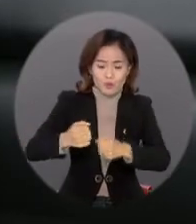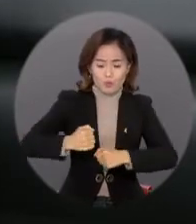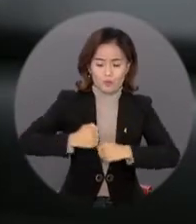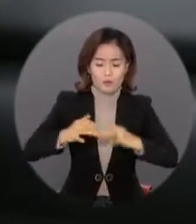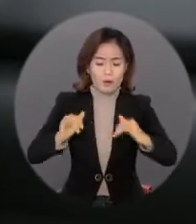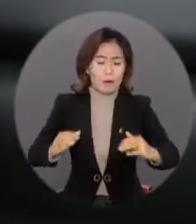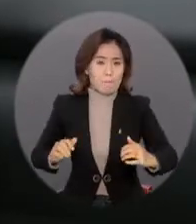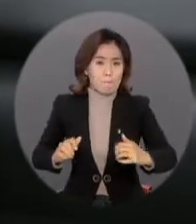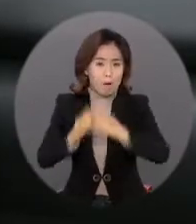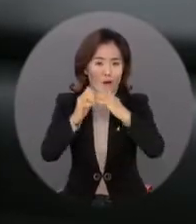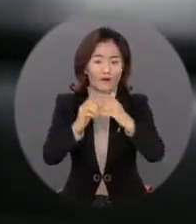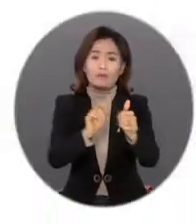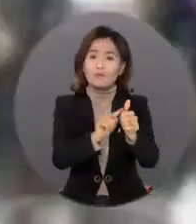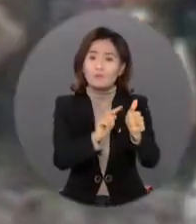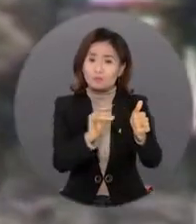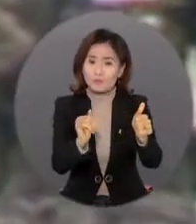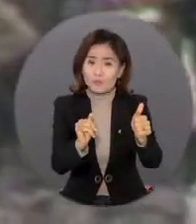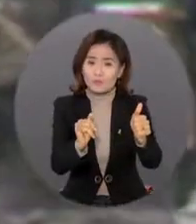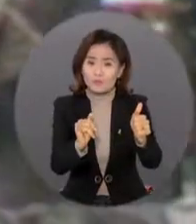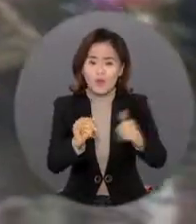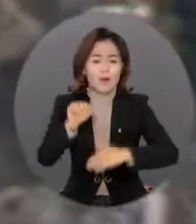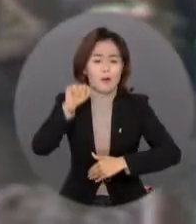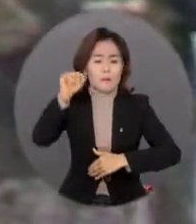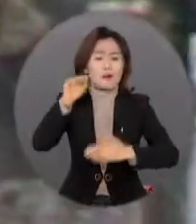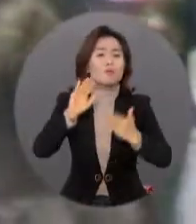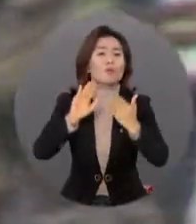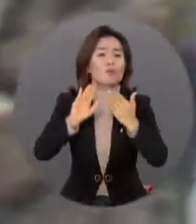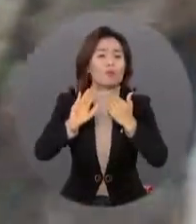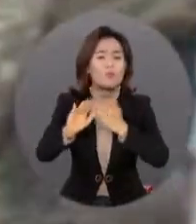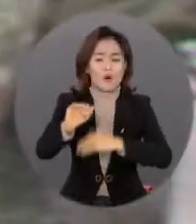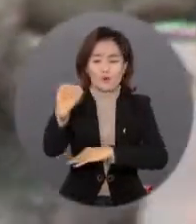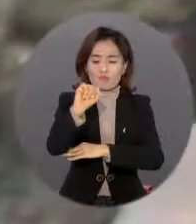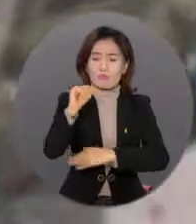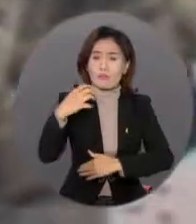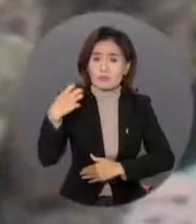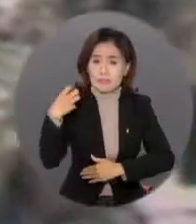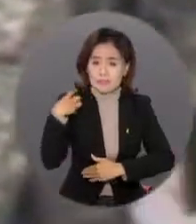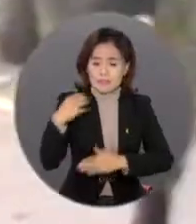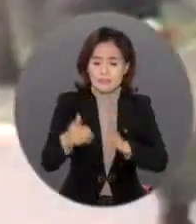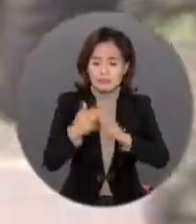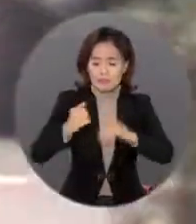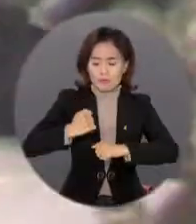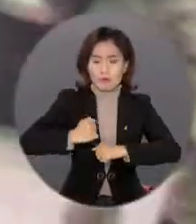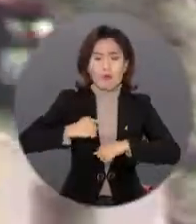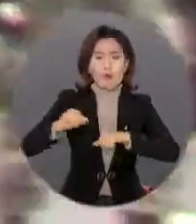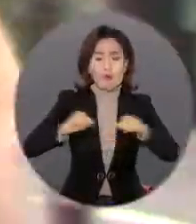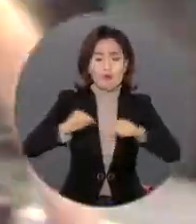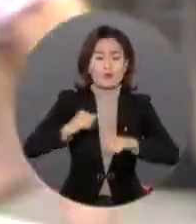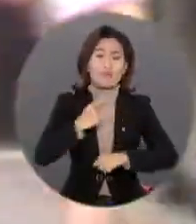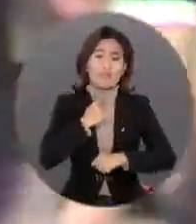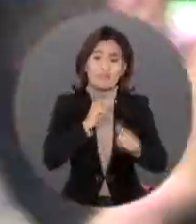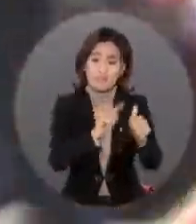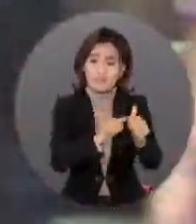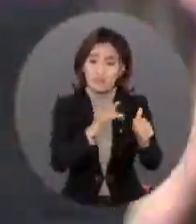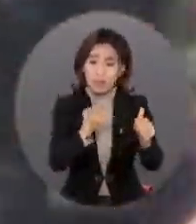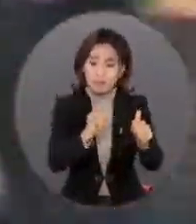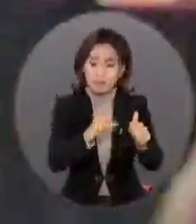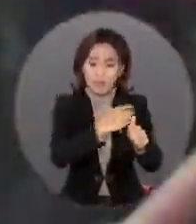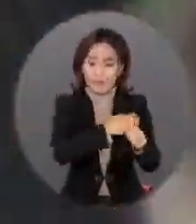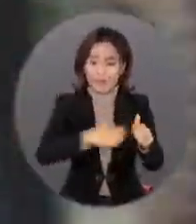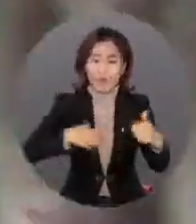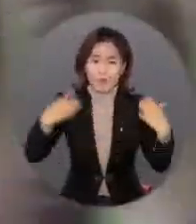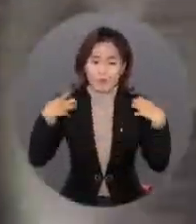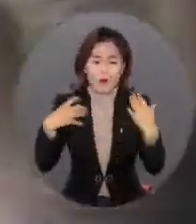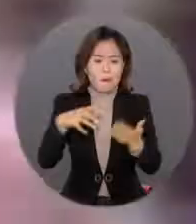충돌했던 정기백 씨. 이후 항쟁이 끝나기까지 운전을 맡아 시민군으로 활동했던 정 씨는 도청